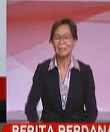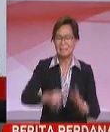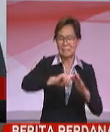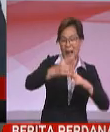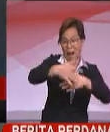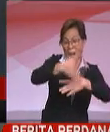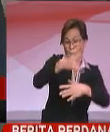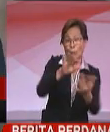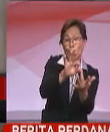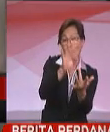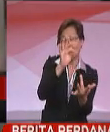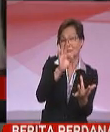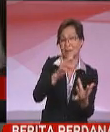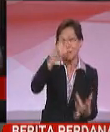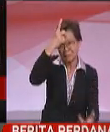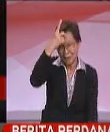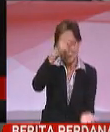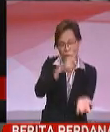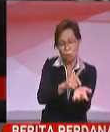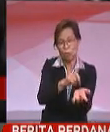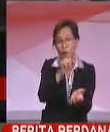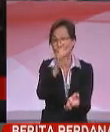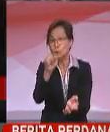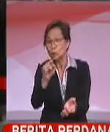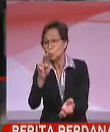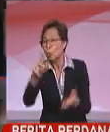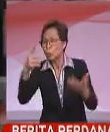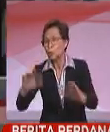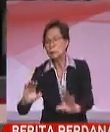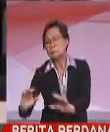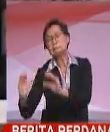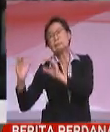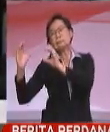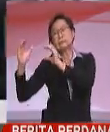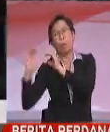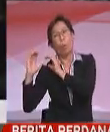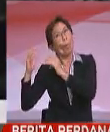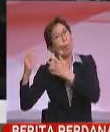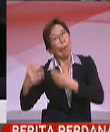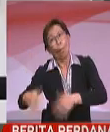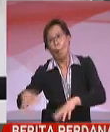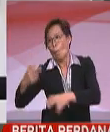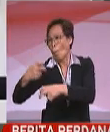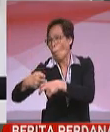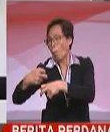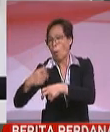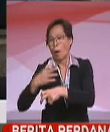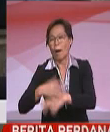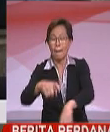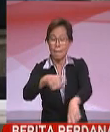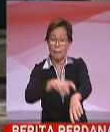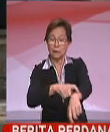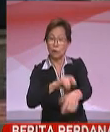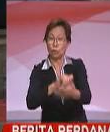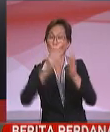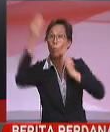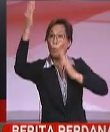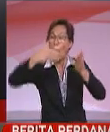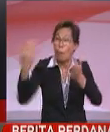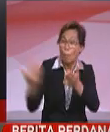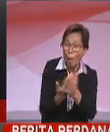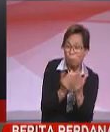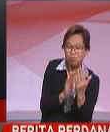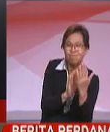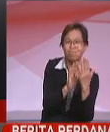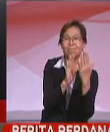Sejak awal pelantikannya lagi, Datuk Dr. Zulkifli telah menggalas tugas yang begitu mencabar di mana ketika itu negara baru